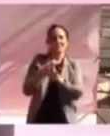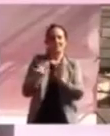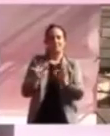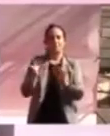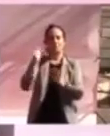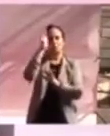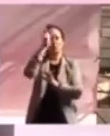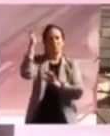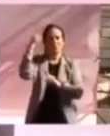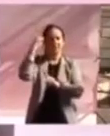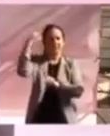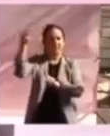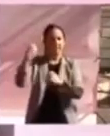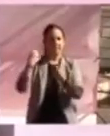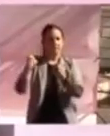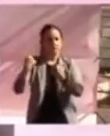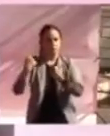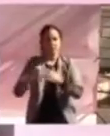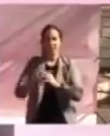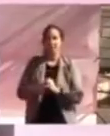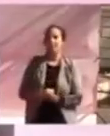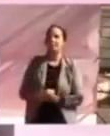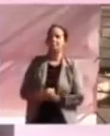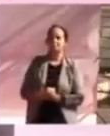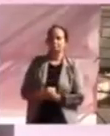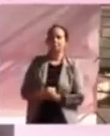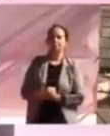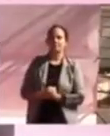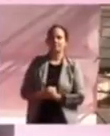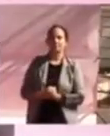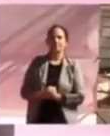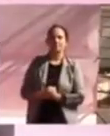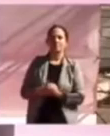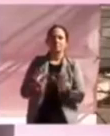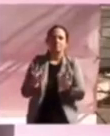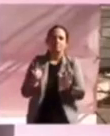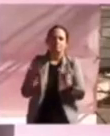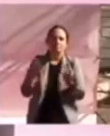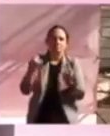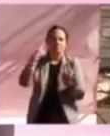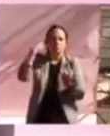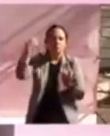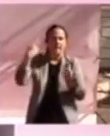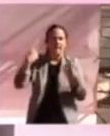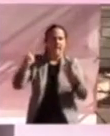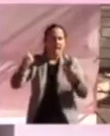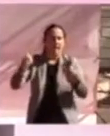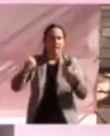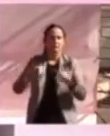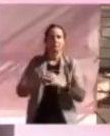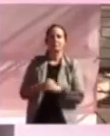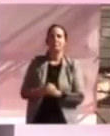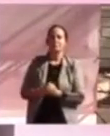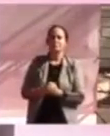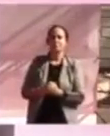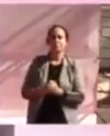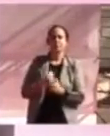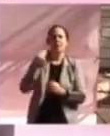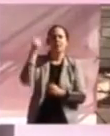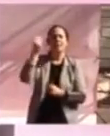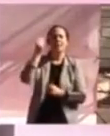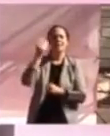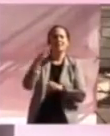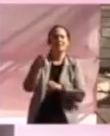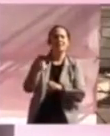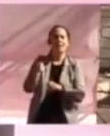forse un po vecchia un po impegnativa ma è stata quasi un ideologia e cioè il pensiero che il mercato potesse